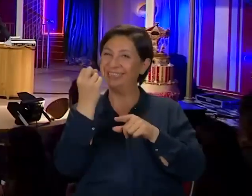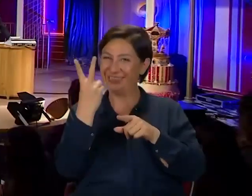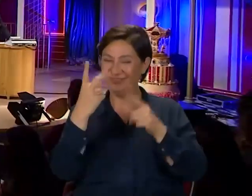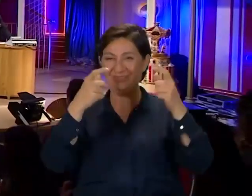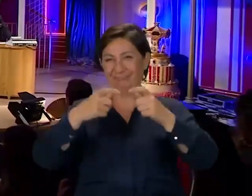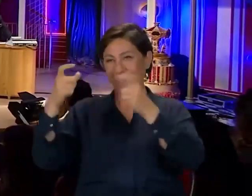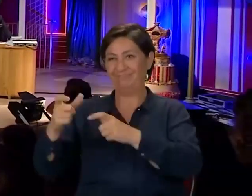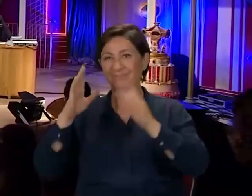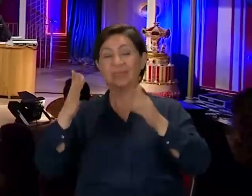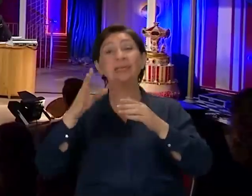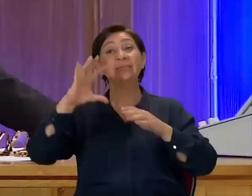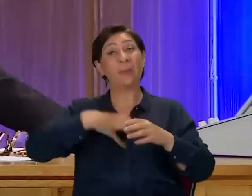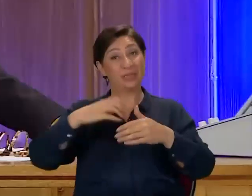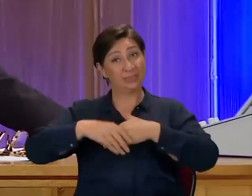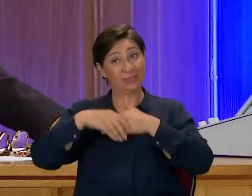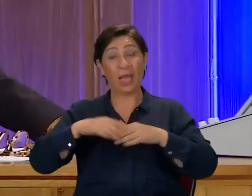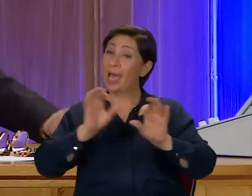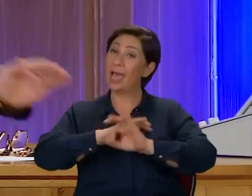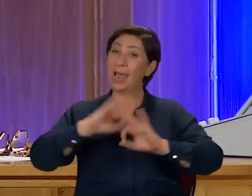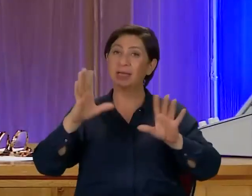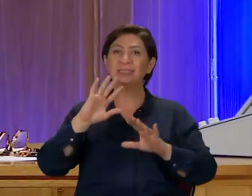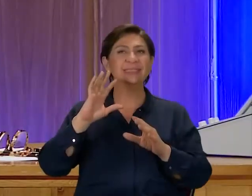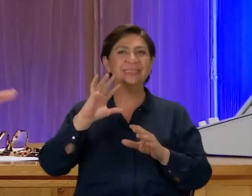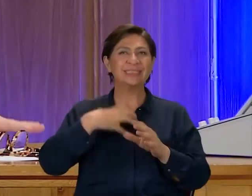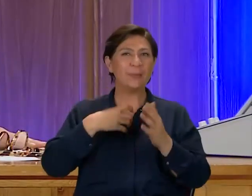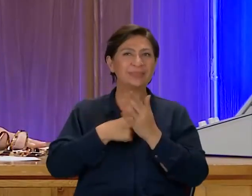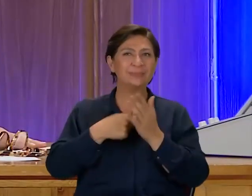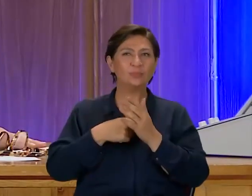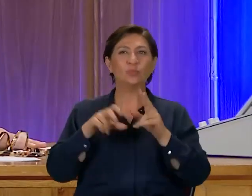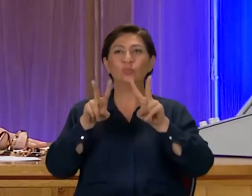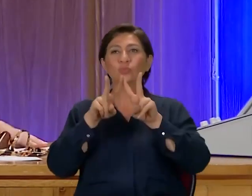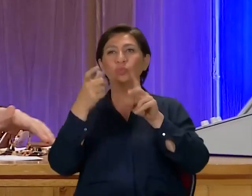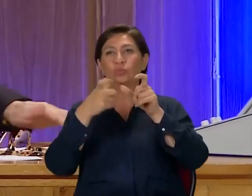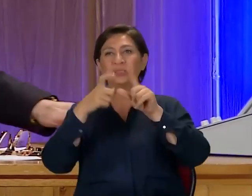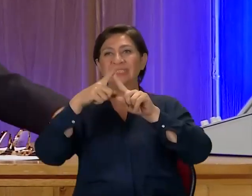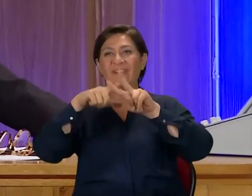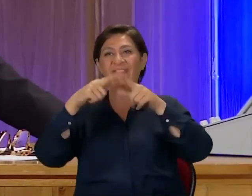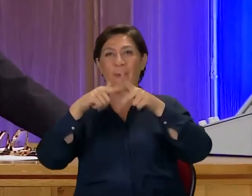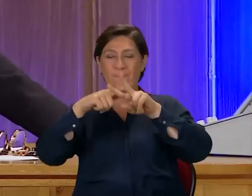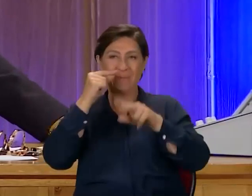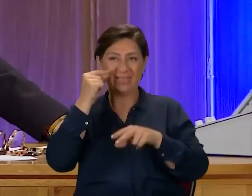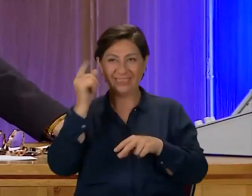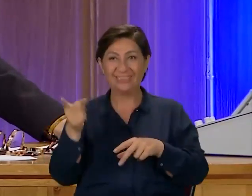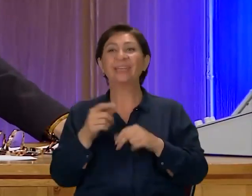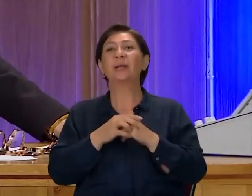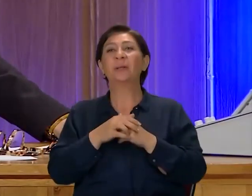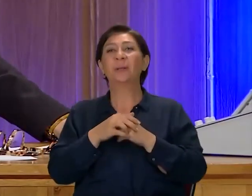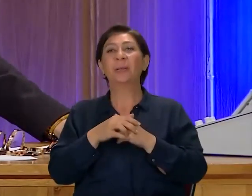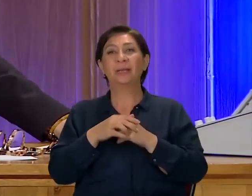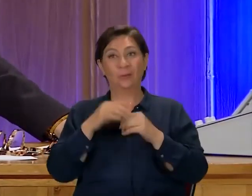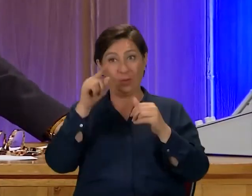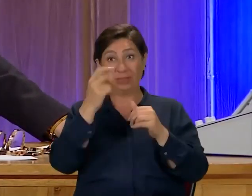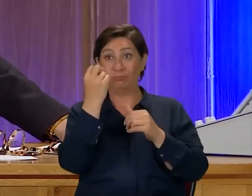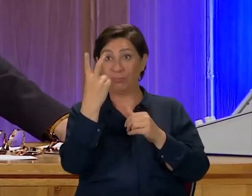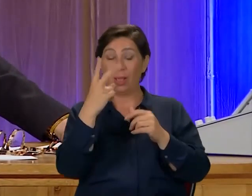güzel bir mekan, sahibiyle de tanıştım. Harikulade bir. Sahibinin ismini söyle. Mustafa Bey. Mustafa Bey, evet. Ondan sonra